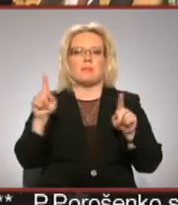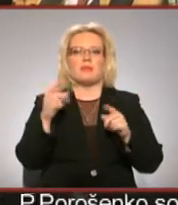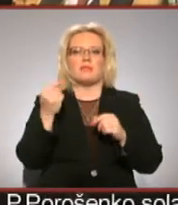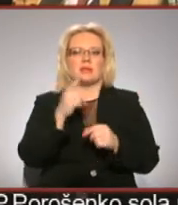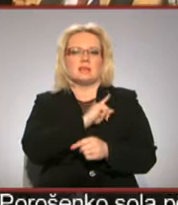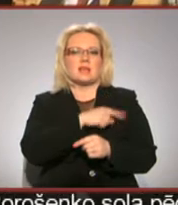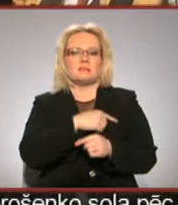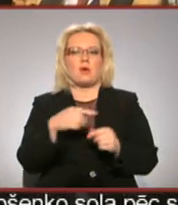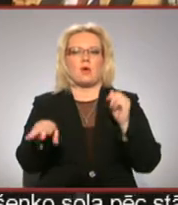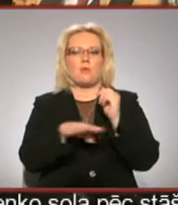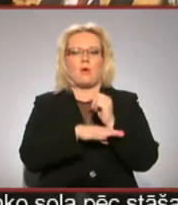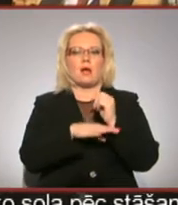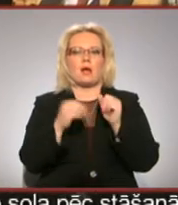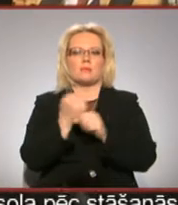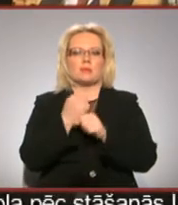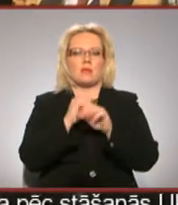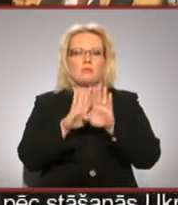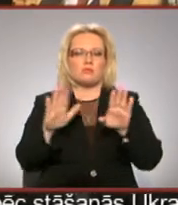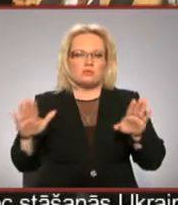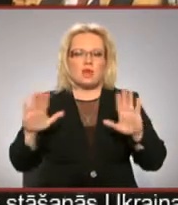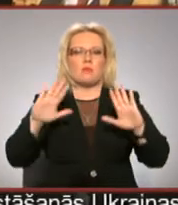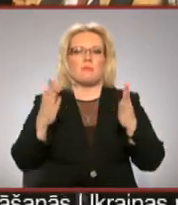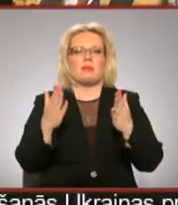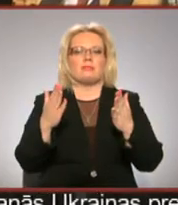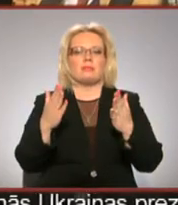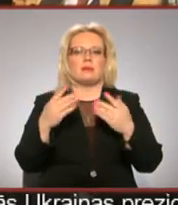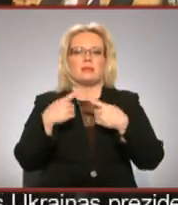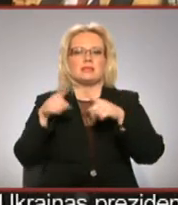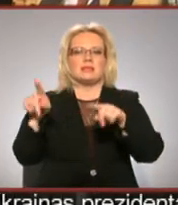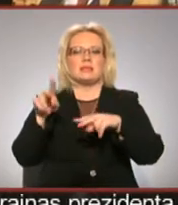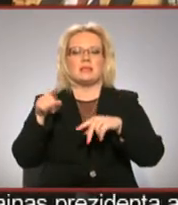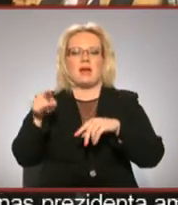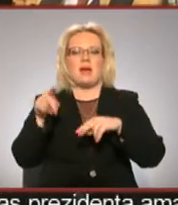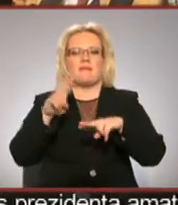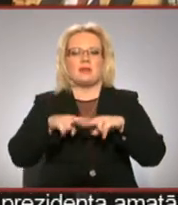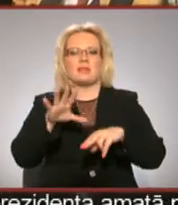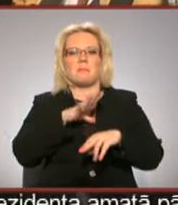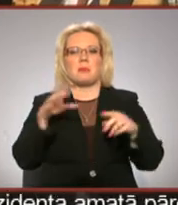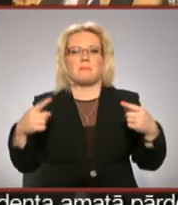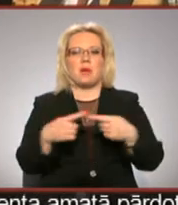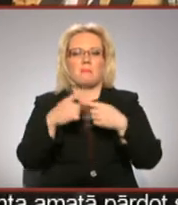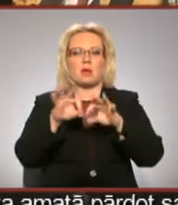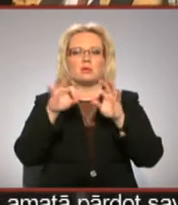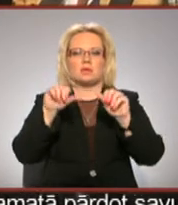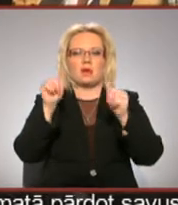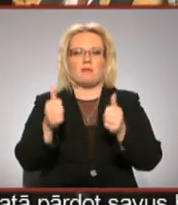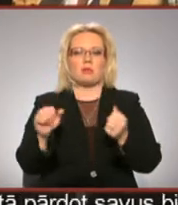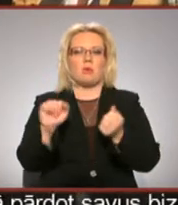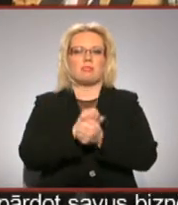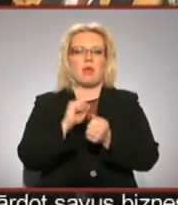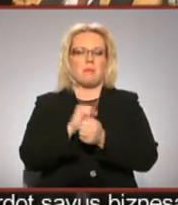to kokamatniecības muzeju. Bet bija pat citā vieta tāda piemērota. Es sāku veidot dabas